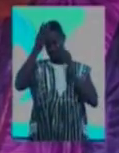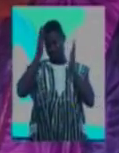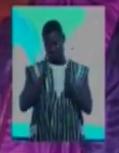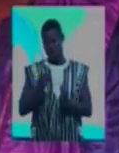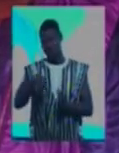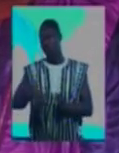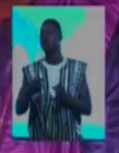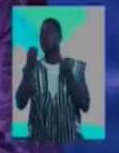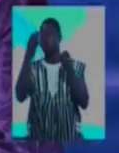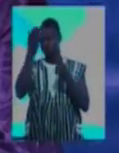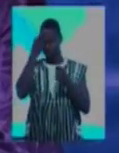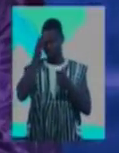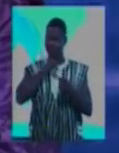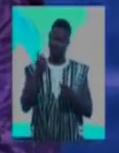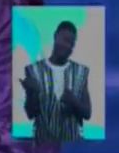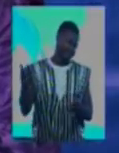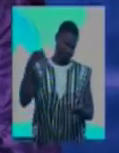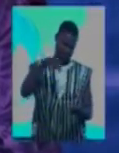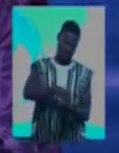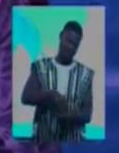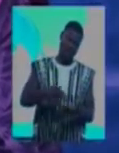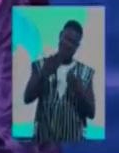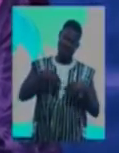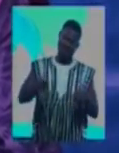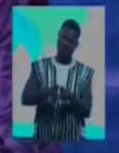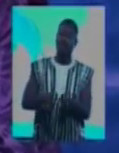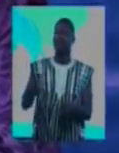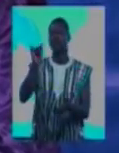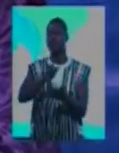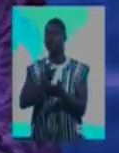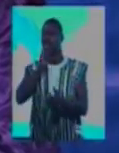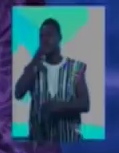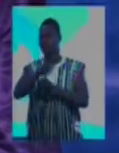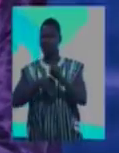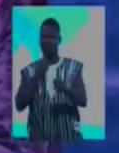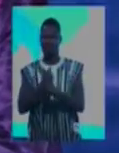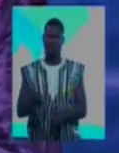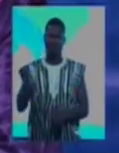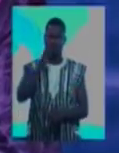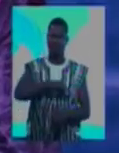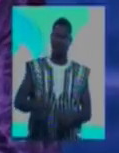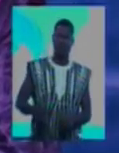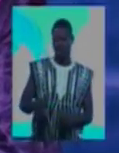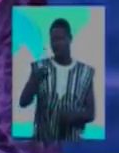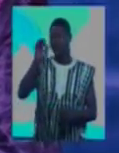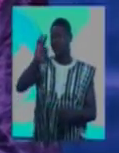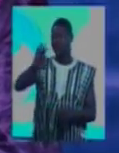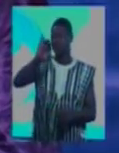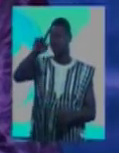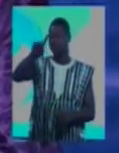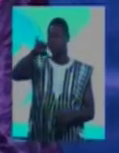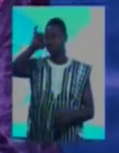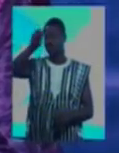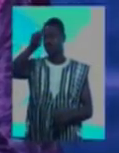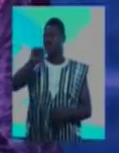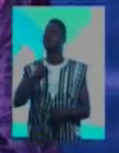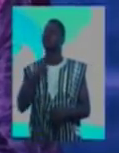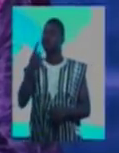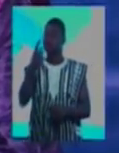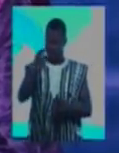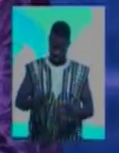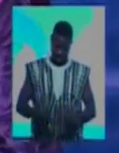ne connaissent pas encore. Et donc, comme c'était l'année de la philo, nous nous sommes dit, c'est peut-être l'occasion de peut-être